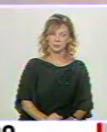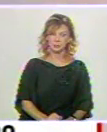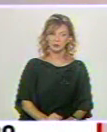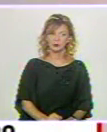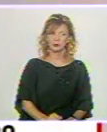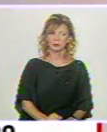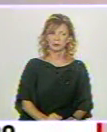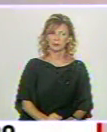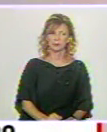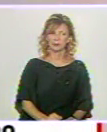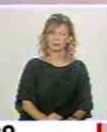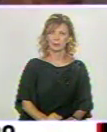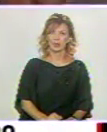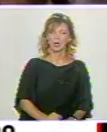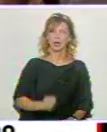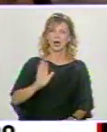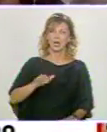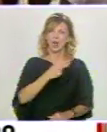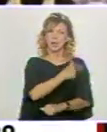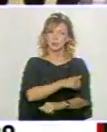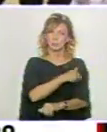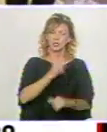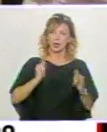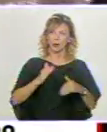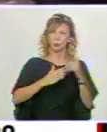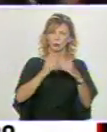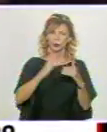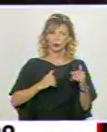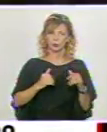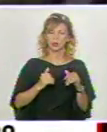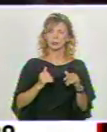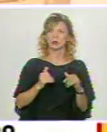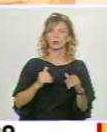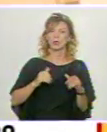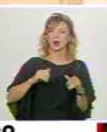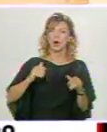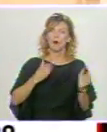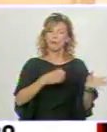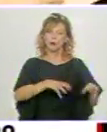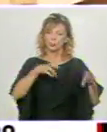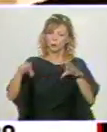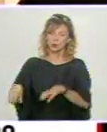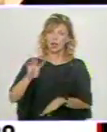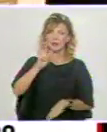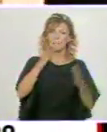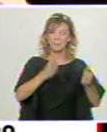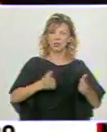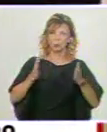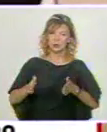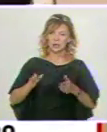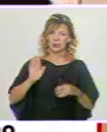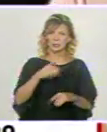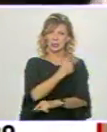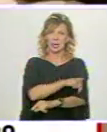sistemul de climatizare. În unitatea medicală recent construită au fost mutate 4 dintre cele mai importante secții ale Spitalului Filantropia pentru a nu